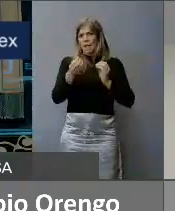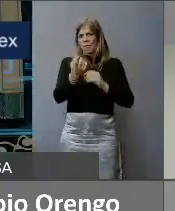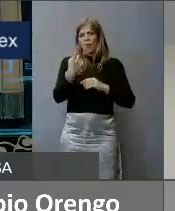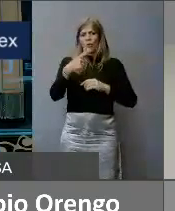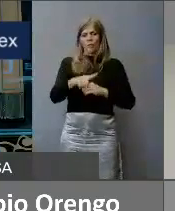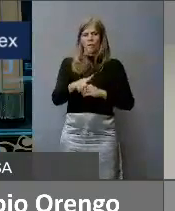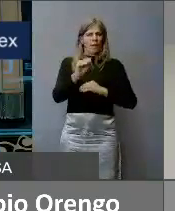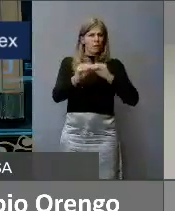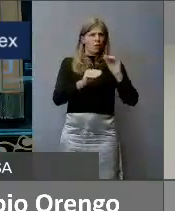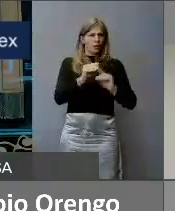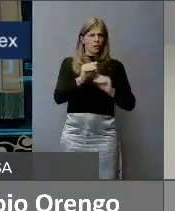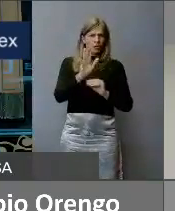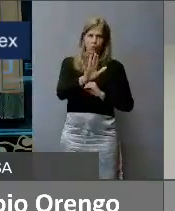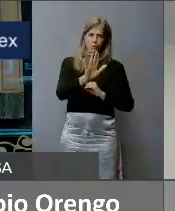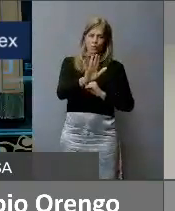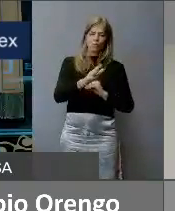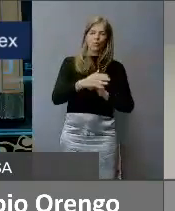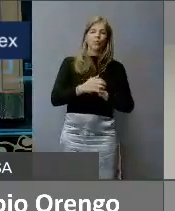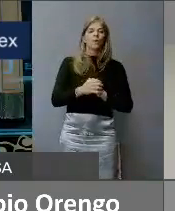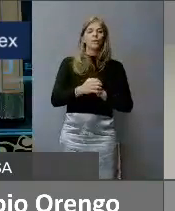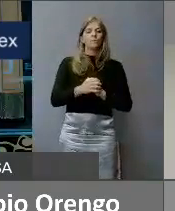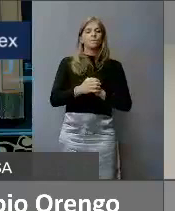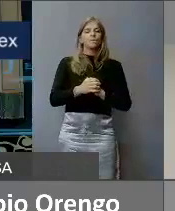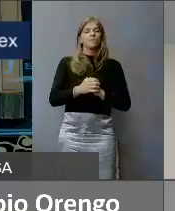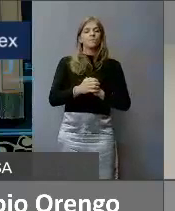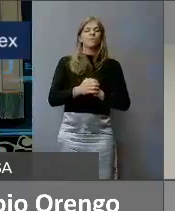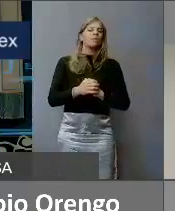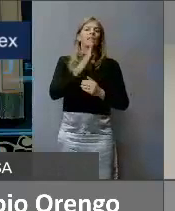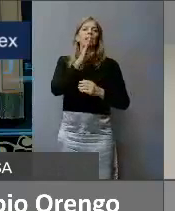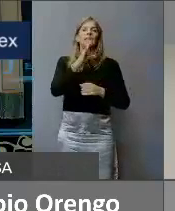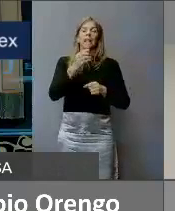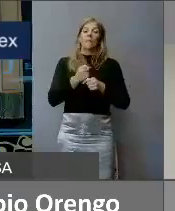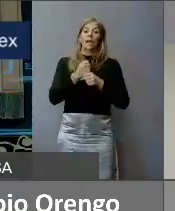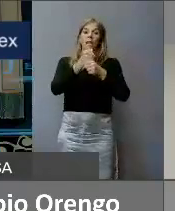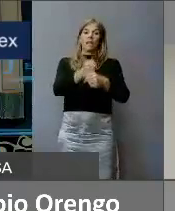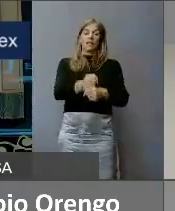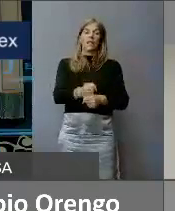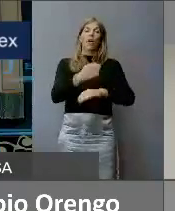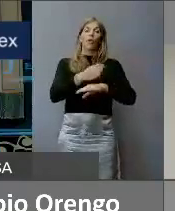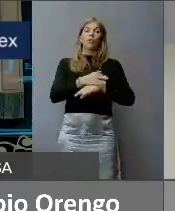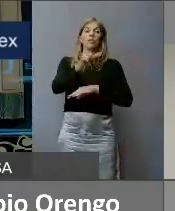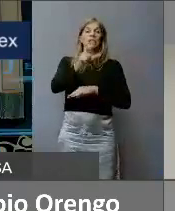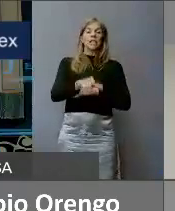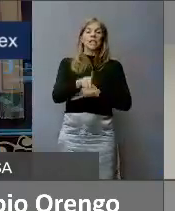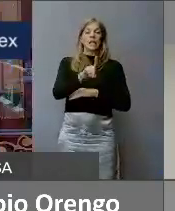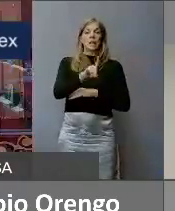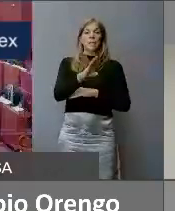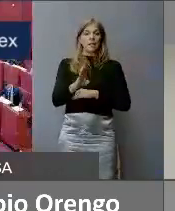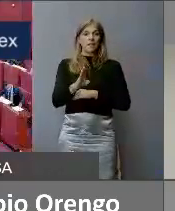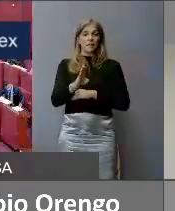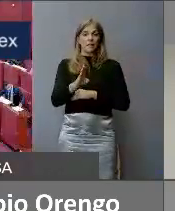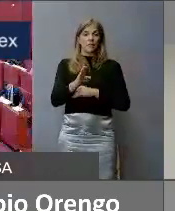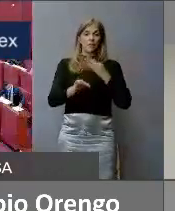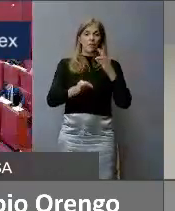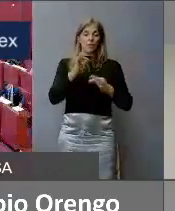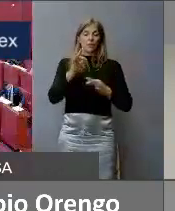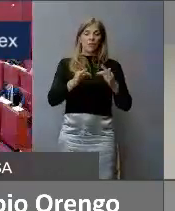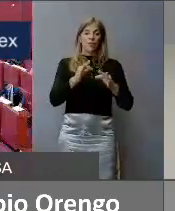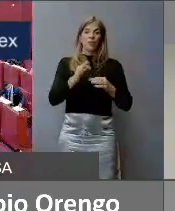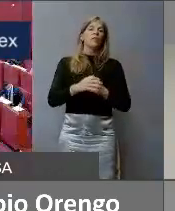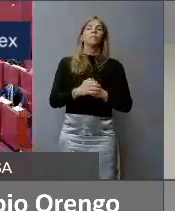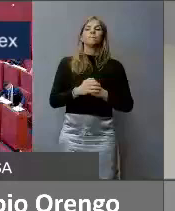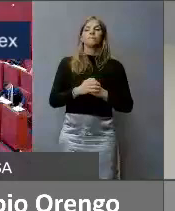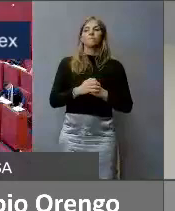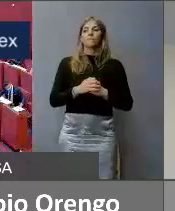l'assessore campora la do per metà li lascio la parola dicendo una parola consigliere per l'illustrazione prego poi all'esito